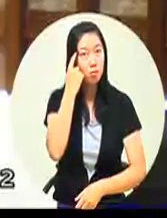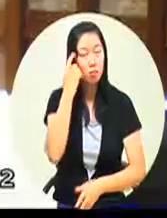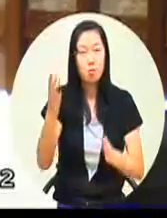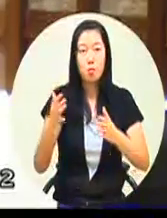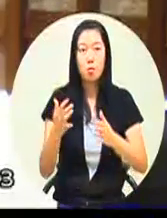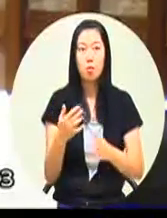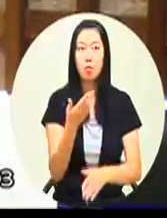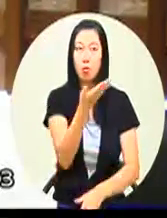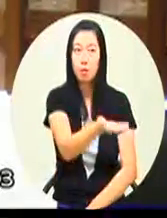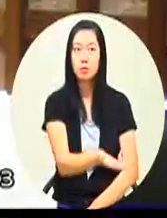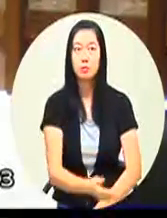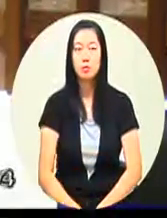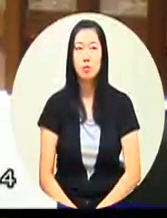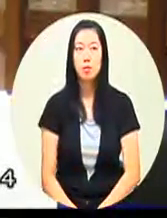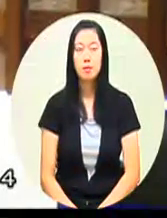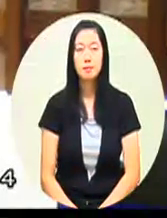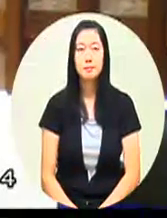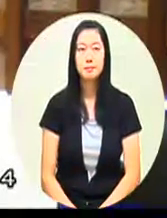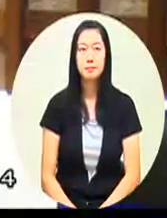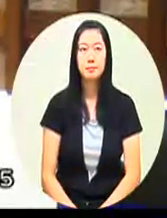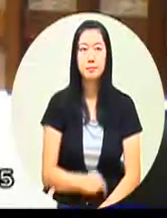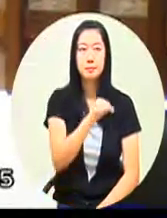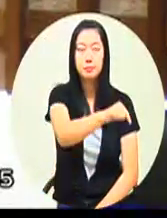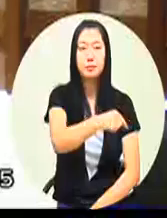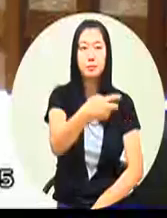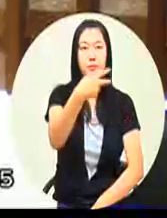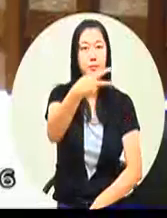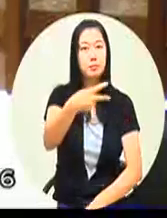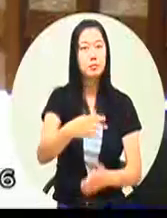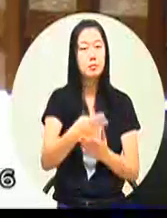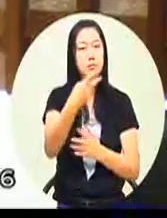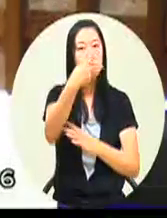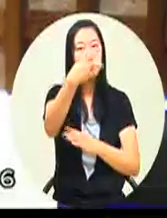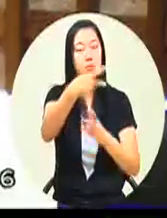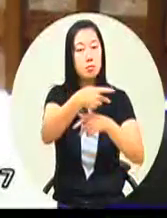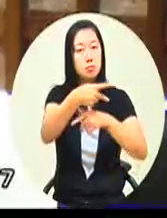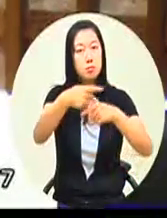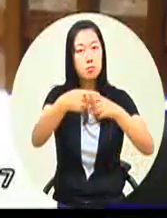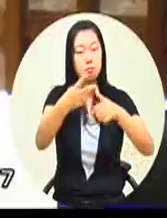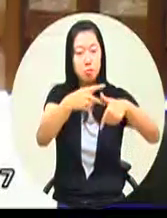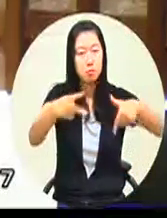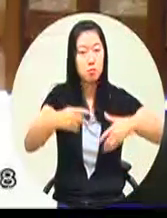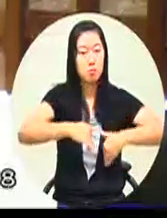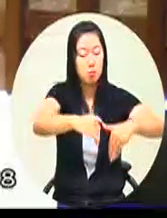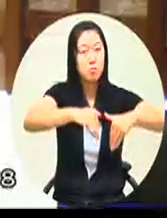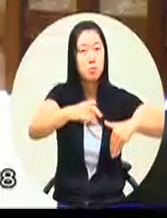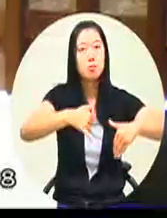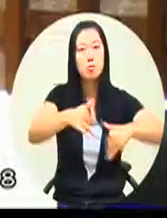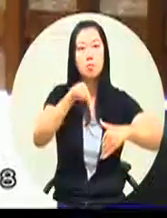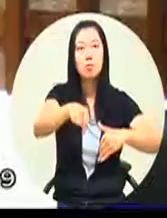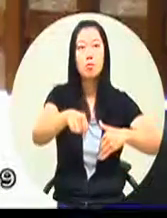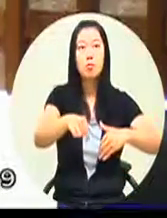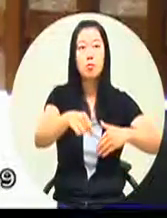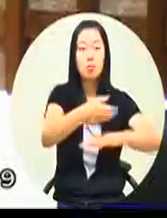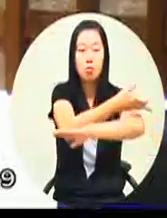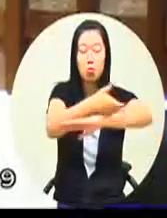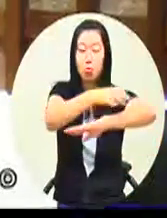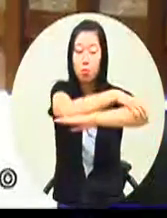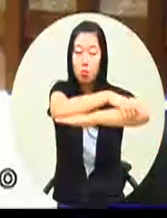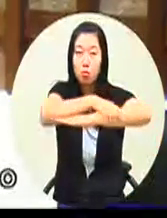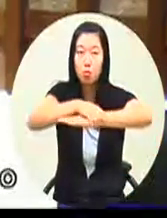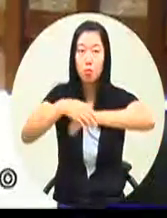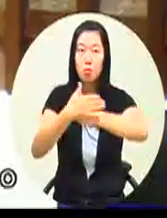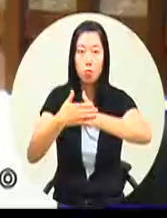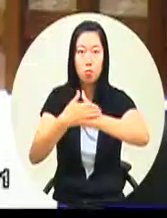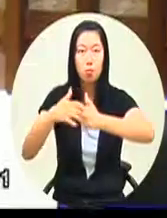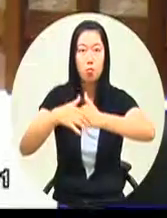甲迄、那个？二营街所准好势，大家的期待就是讲安怎呢？即摆河岸对下